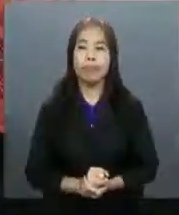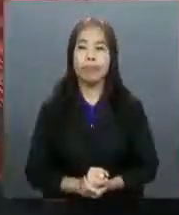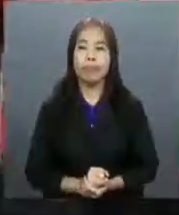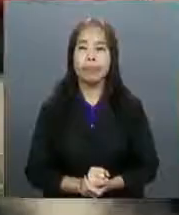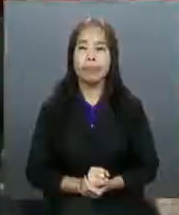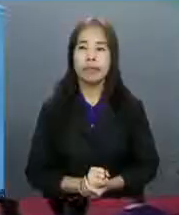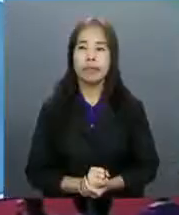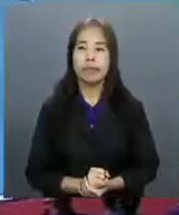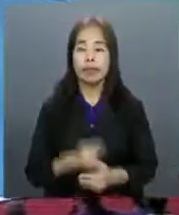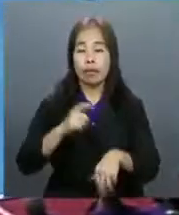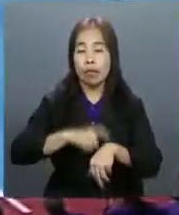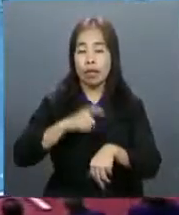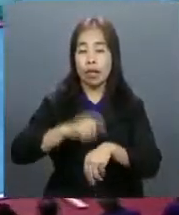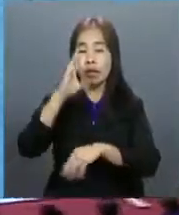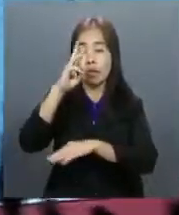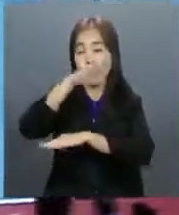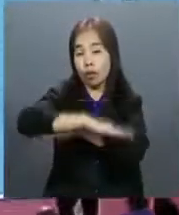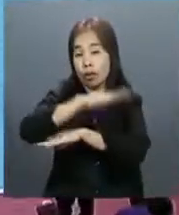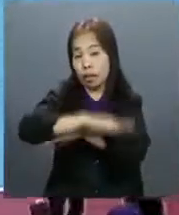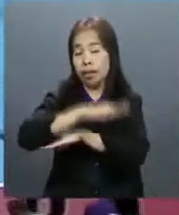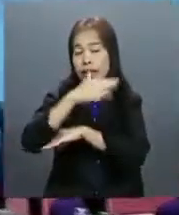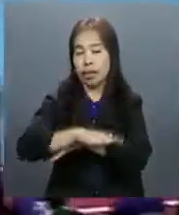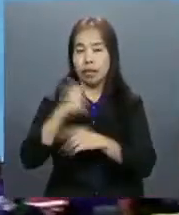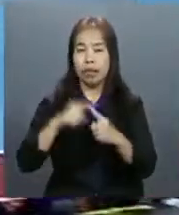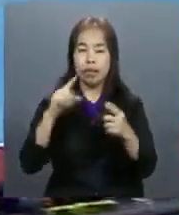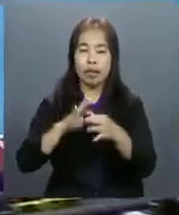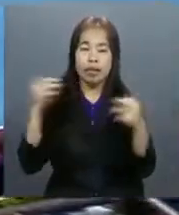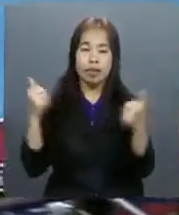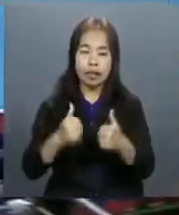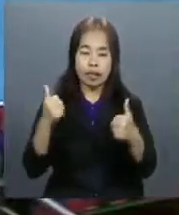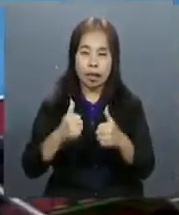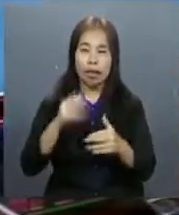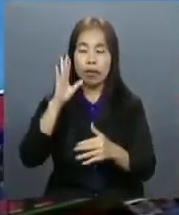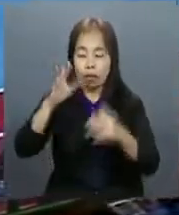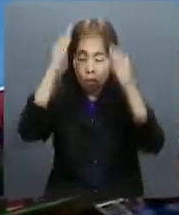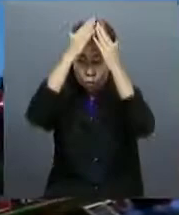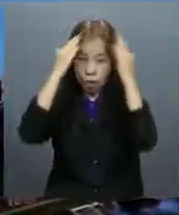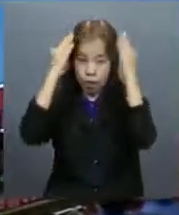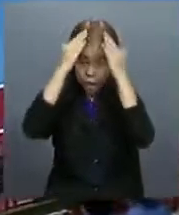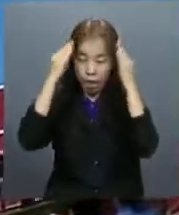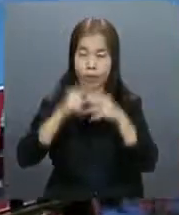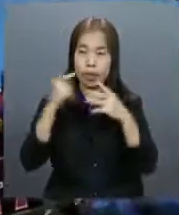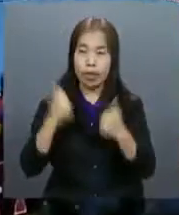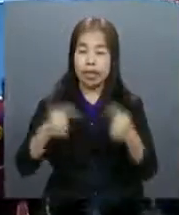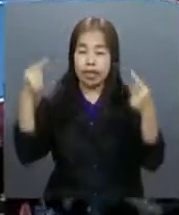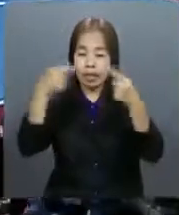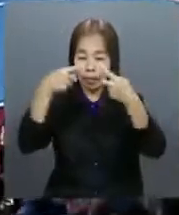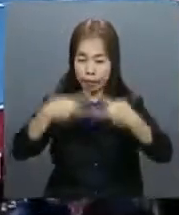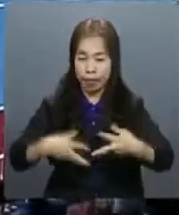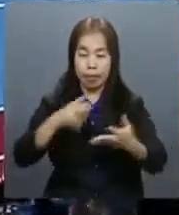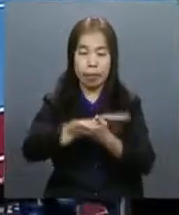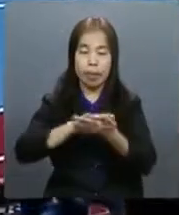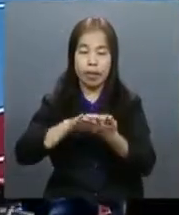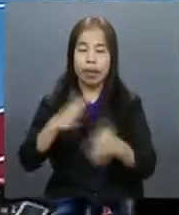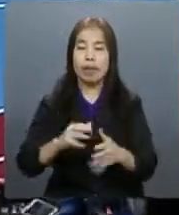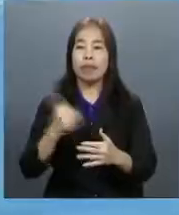ไทยแข่งในเวลา 18:00 ตามด้วย 21:00 อิหร่านเจ้าของแชมป์เอเชีย10สมัยพบเวียดนามซึ่งทั้ง4ทีมได้แข่งไปฟุตซอลโลกแน่นอน